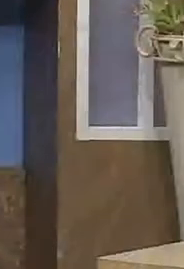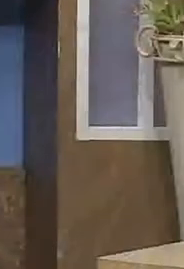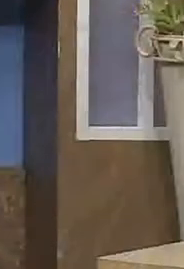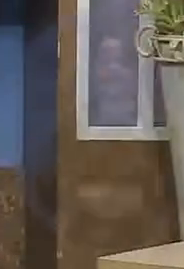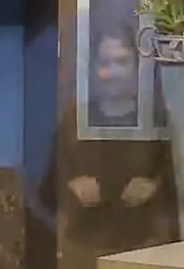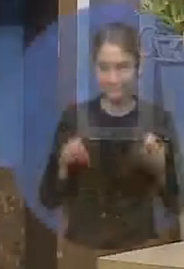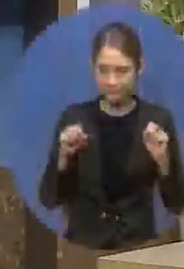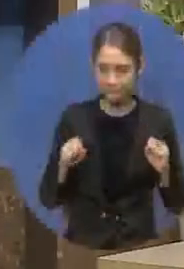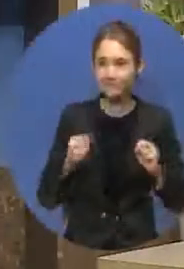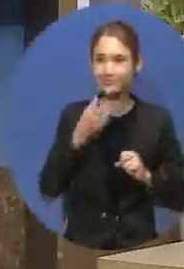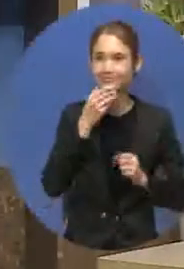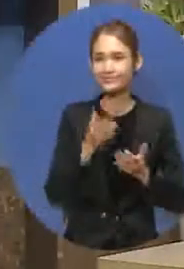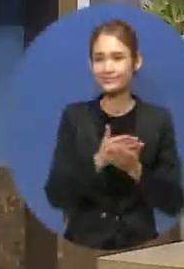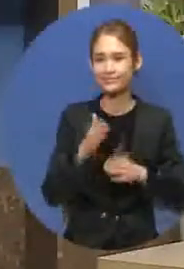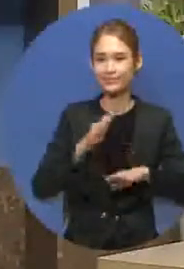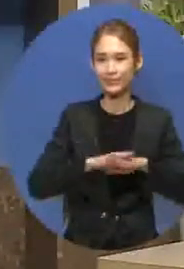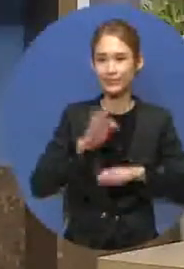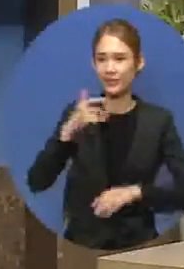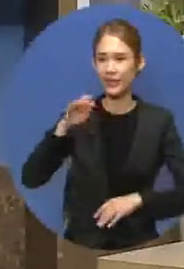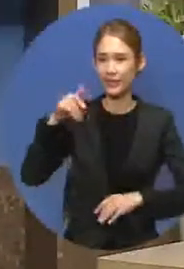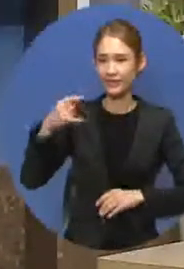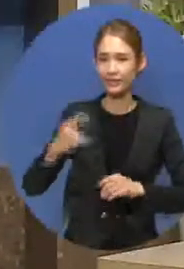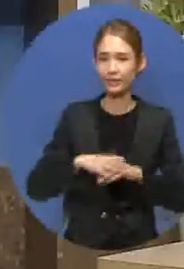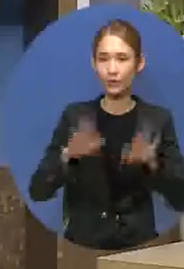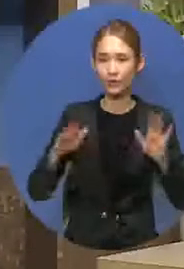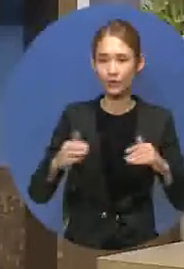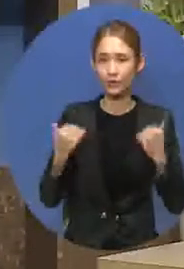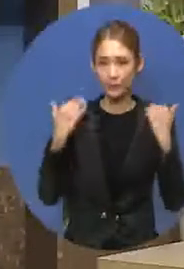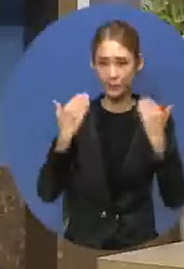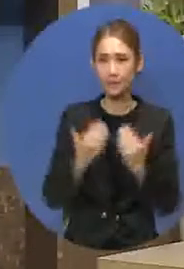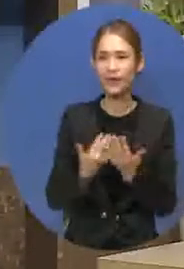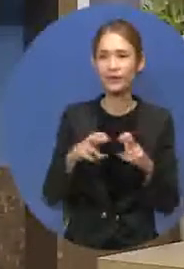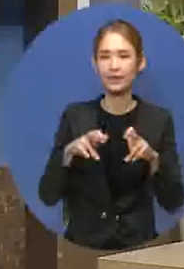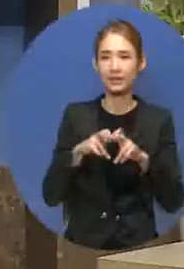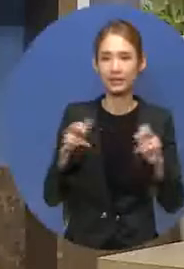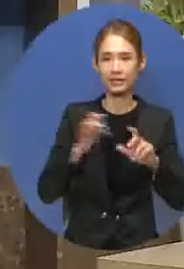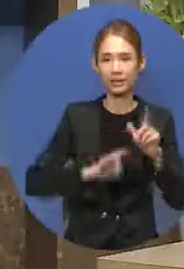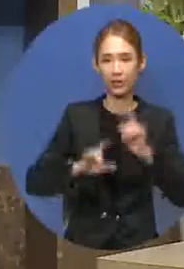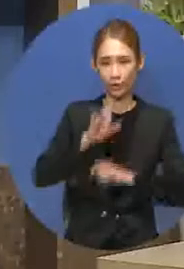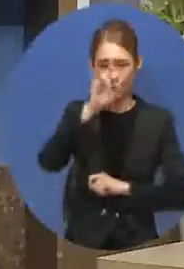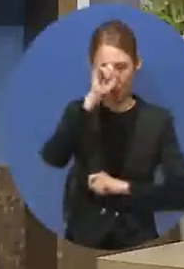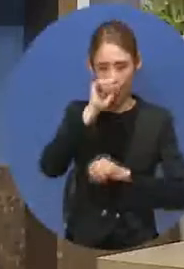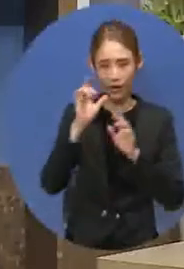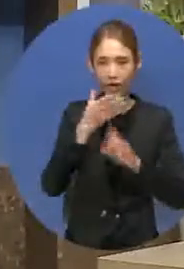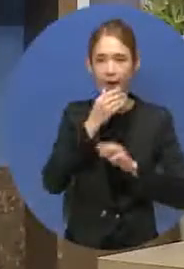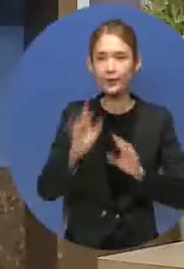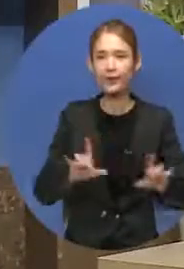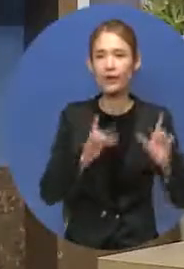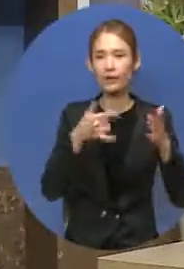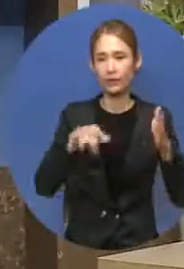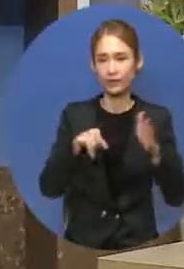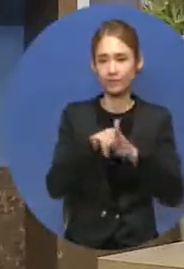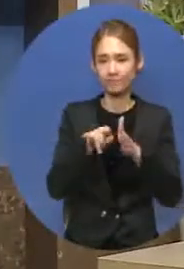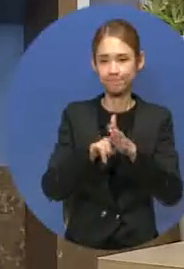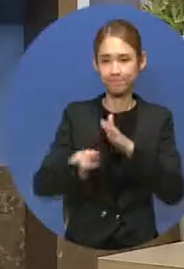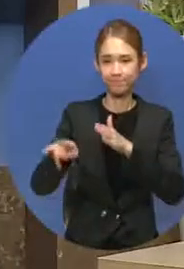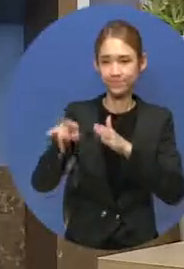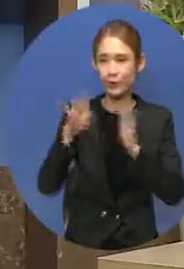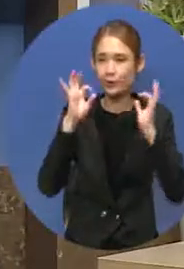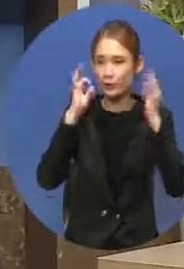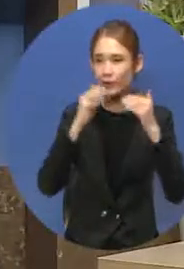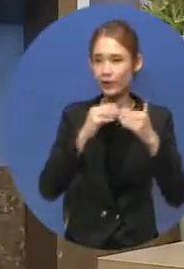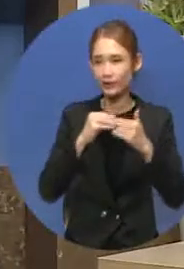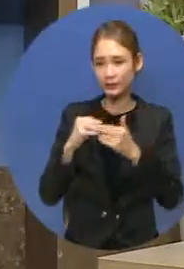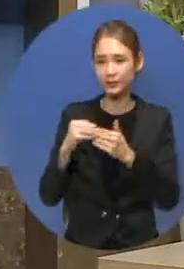안녕하세요. 행복나눔 지킴이의 손자희입니다. 오늘은 발달장애인이 보다 행복한 삶을 살아갈 수 있도록 앞장서서 노력하는